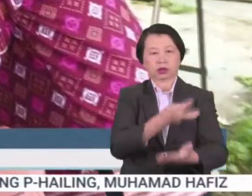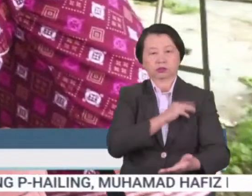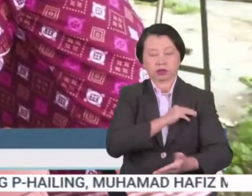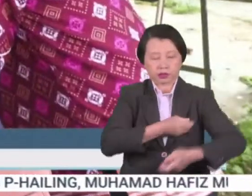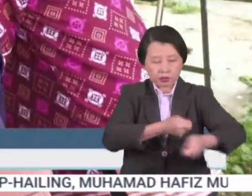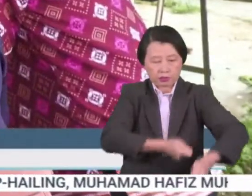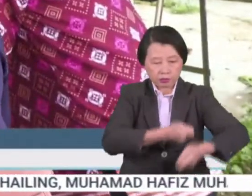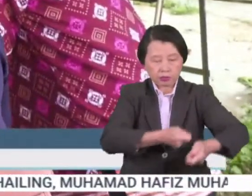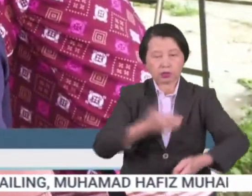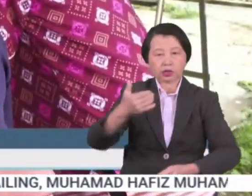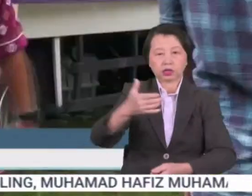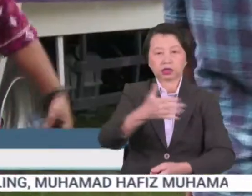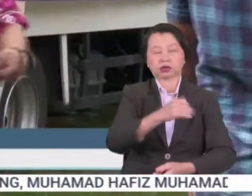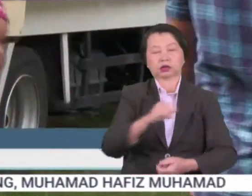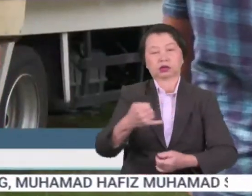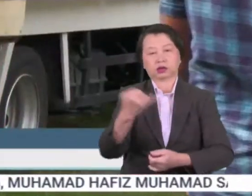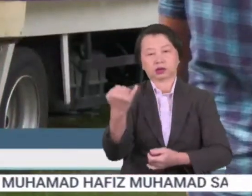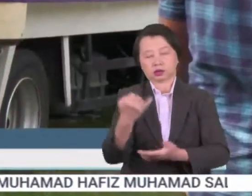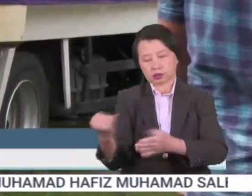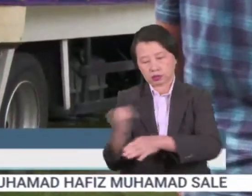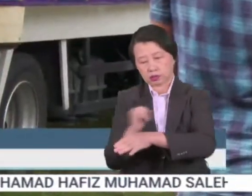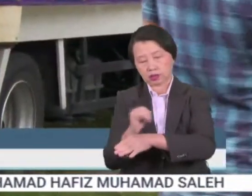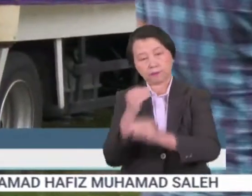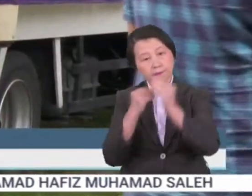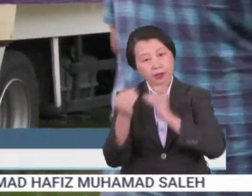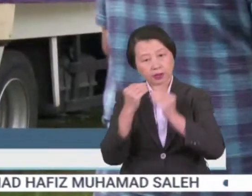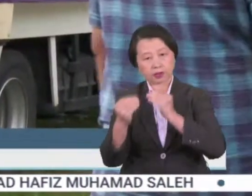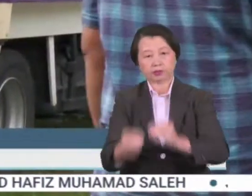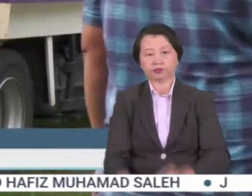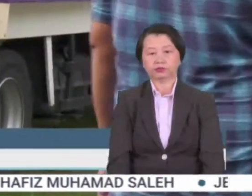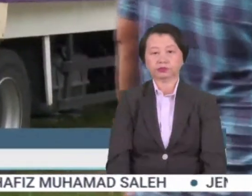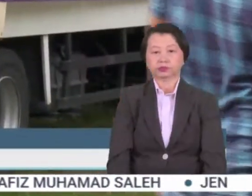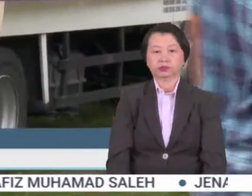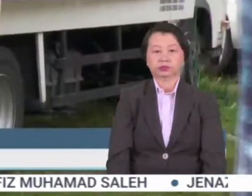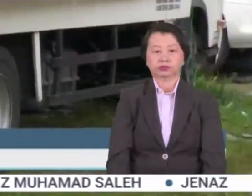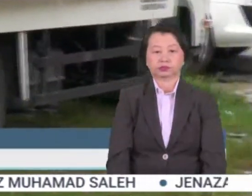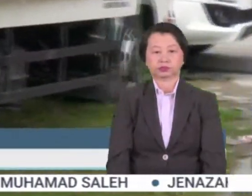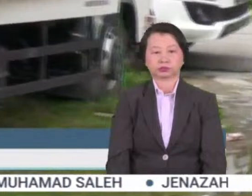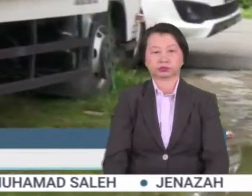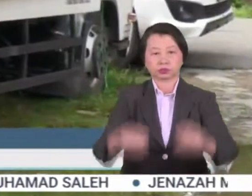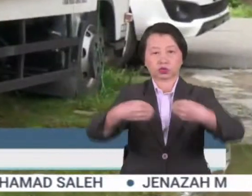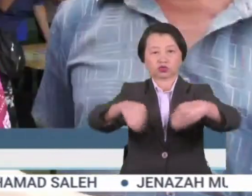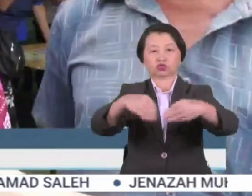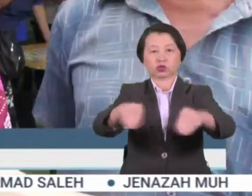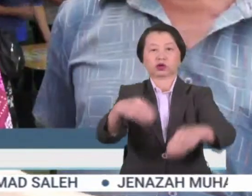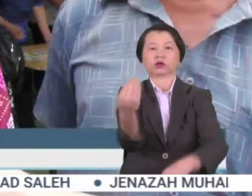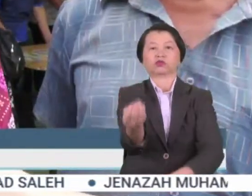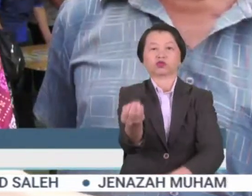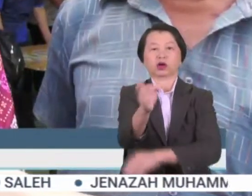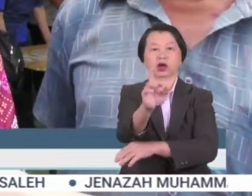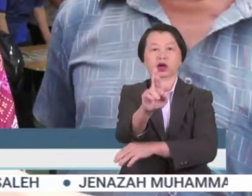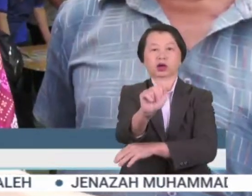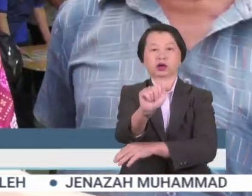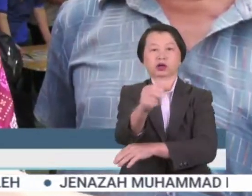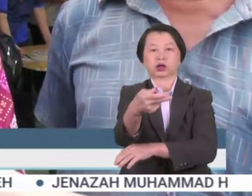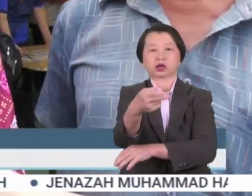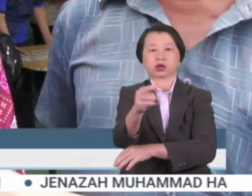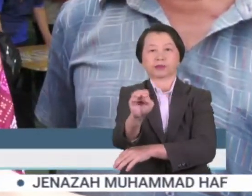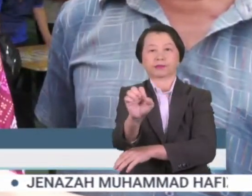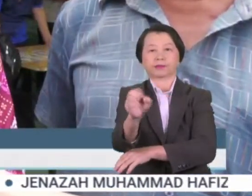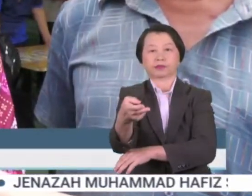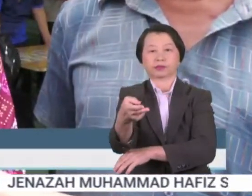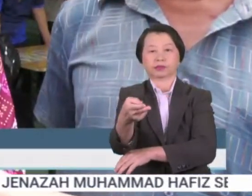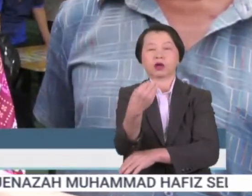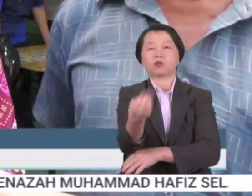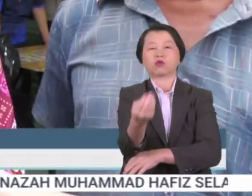Pertanian perikanan dan industri makanan vet galim jualan Rahma ini adalah satu bentuk jualan